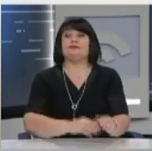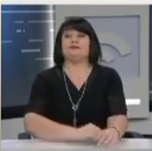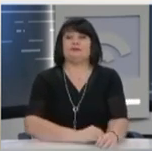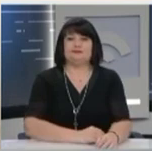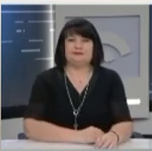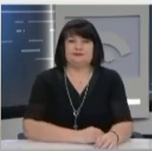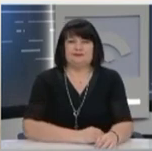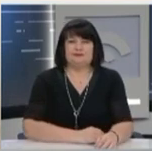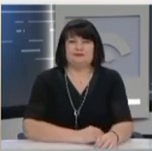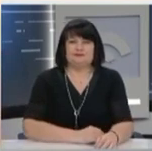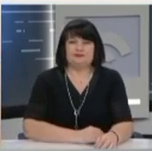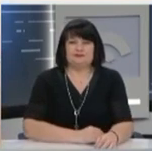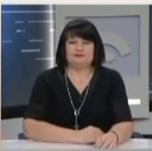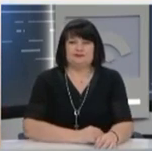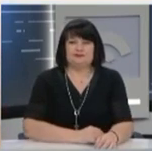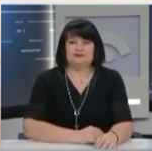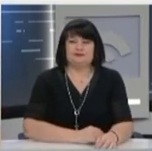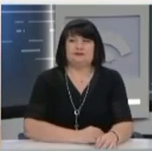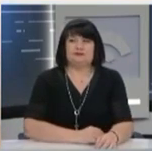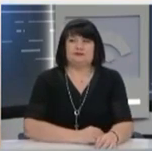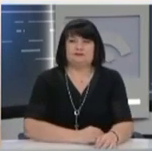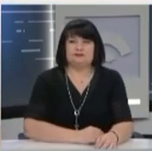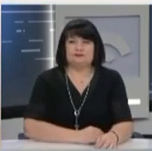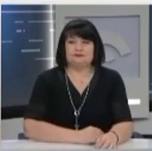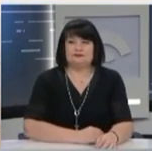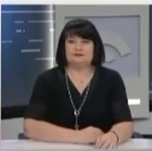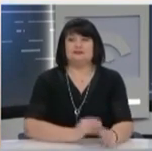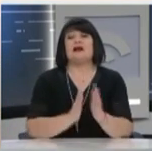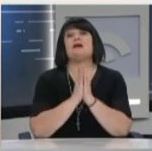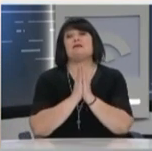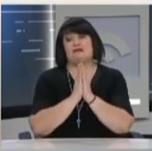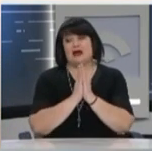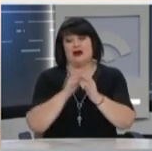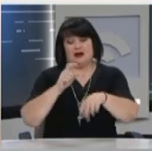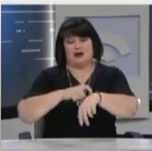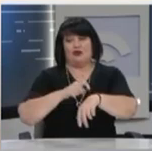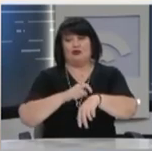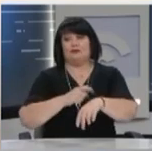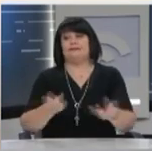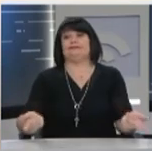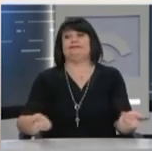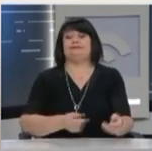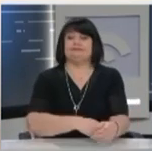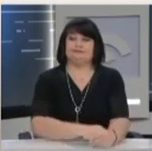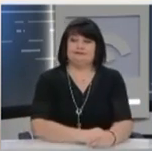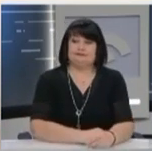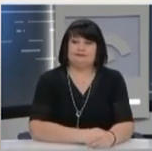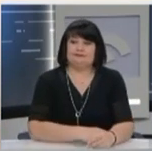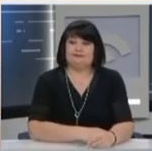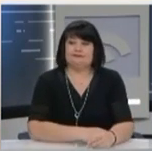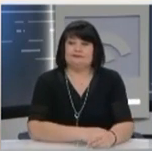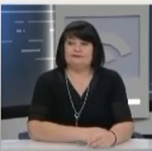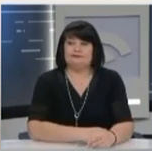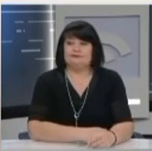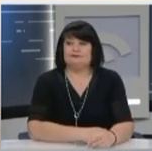κύριος αρχηγός του Μέρα 25, αν μπορείτε να συντομεύετε, θα το εκτιμούσαμε. Οι άλλοι, κύριε πρόεδρε, μίλησαν 35 λεπτά, να μιλήσει 25 εγώ